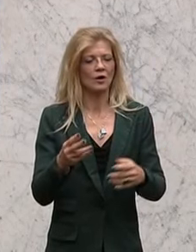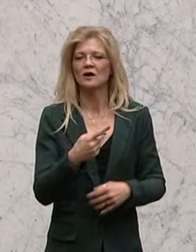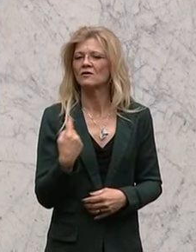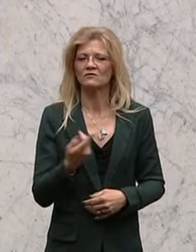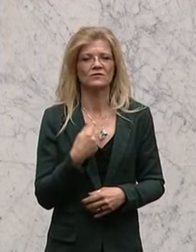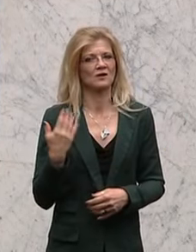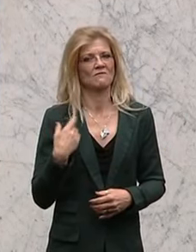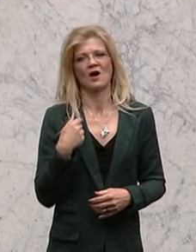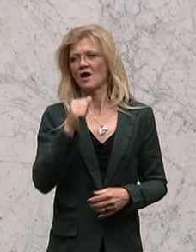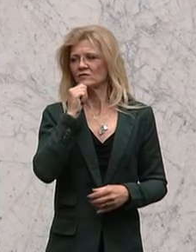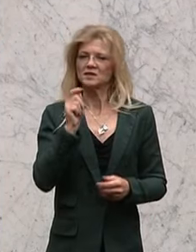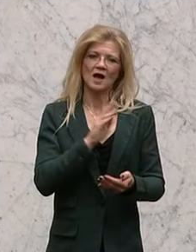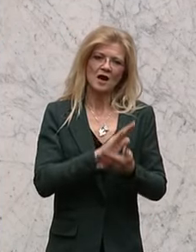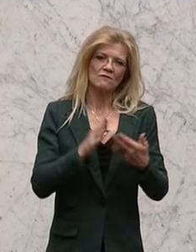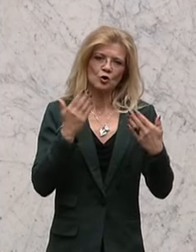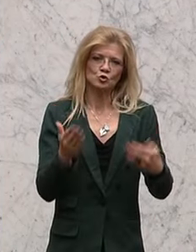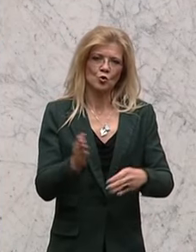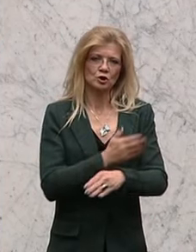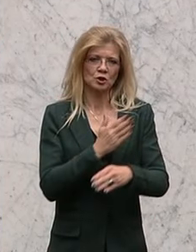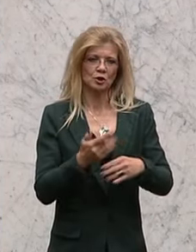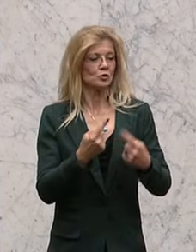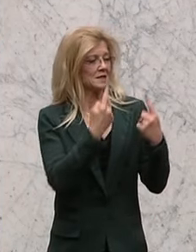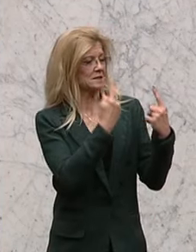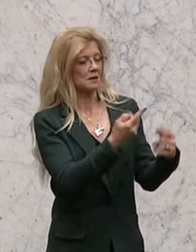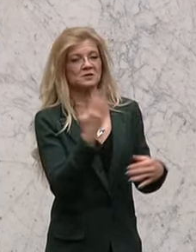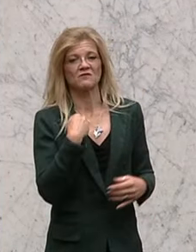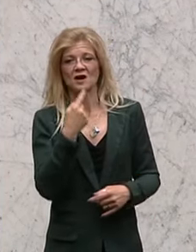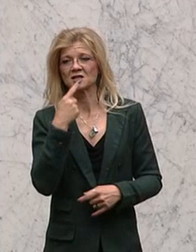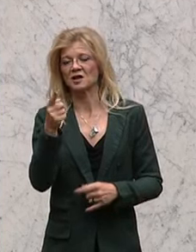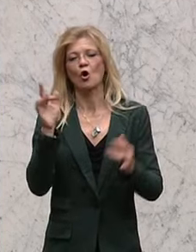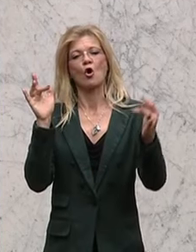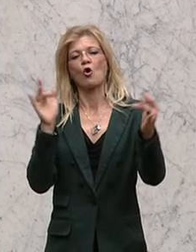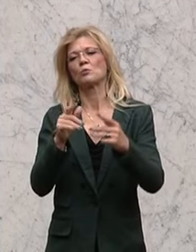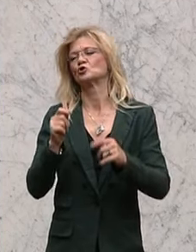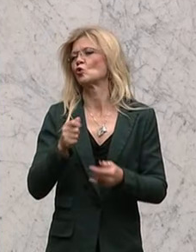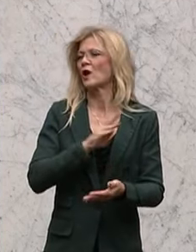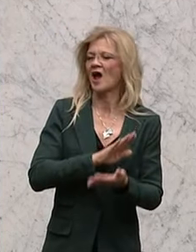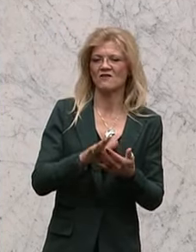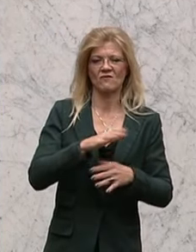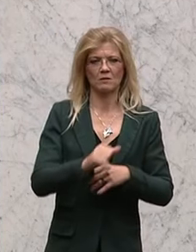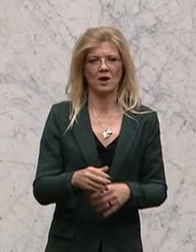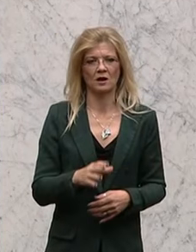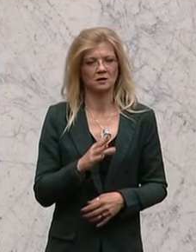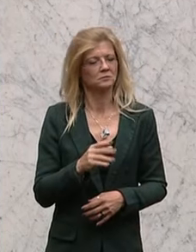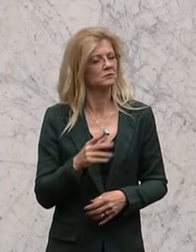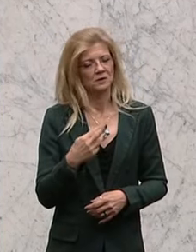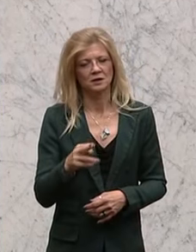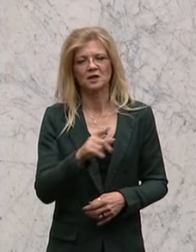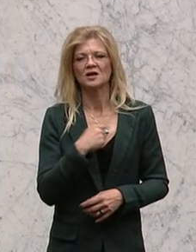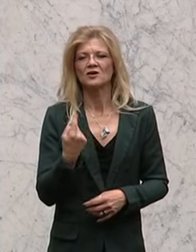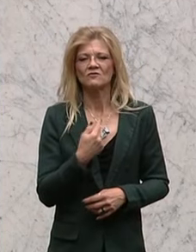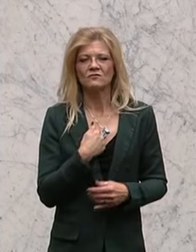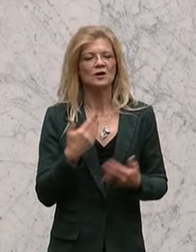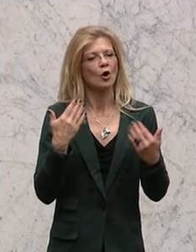leicht gemacht. Sie haben gesagt, die Opposition macht sich das leicht. Wir sind hergegangen und wir werden heute diesen